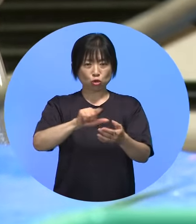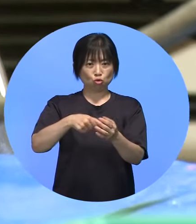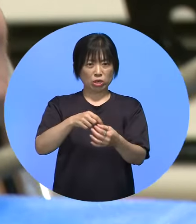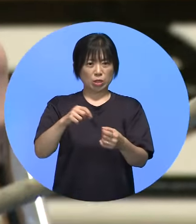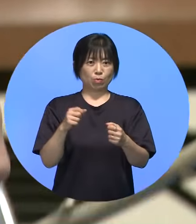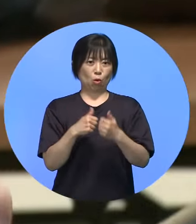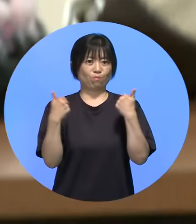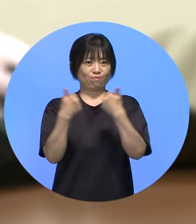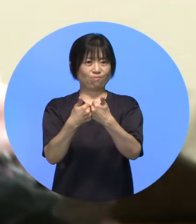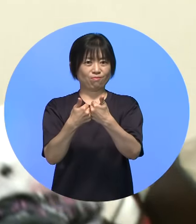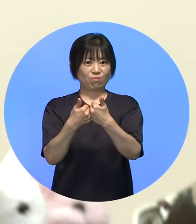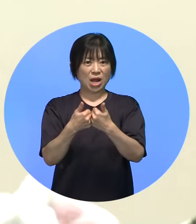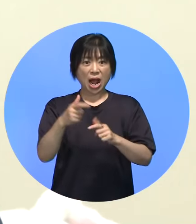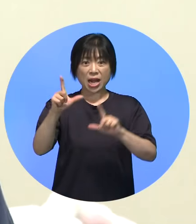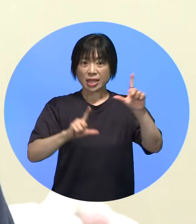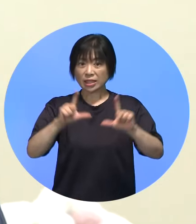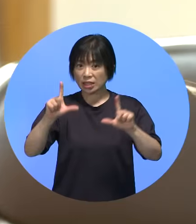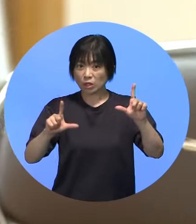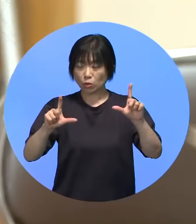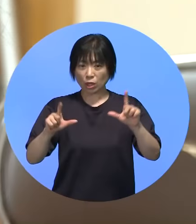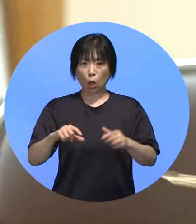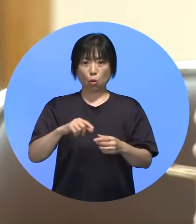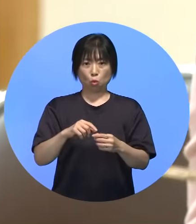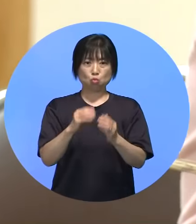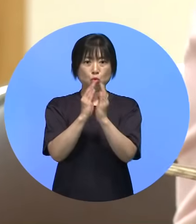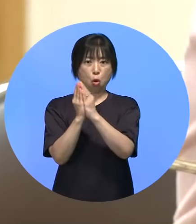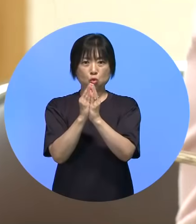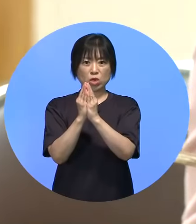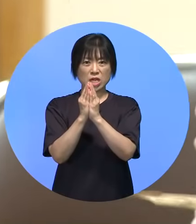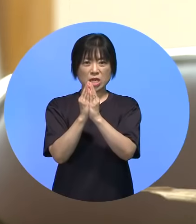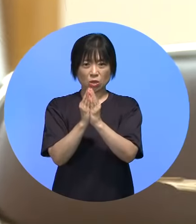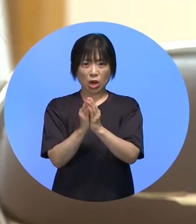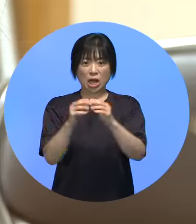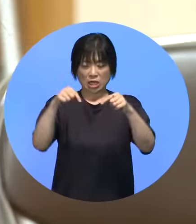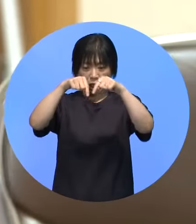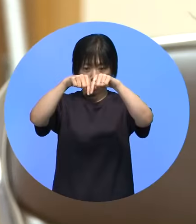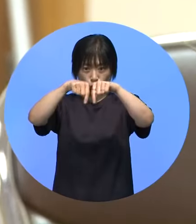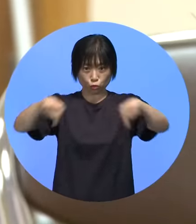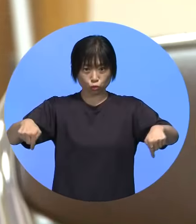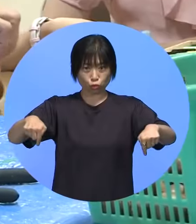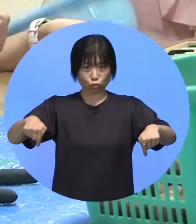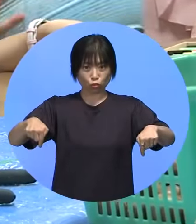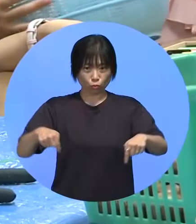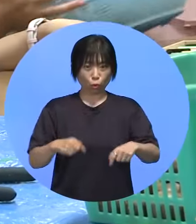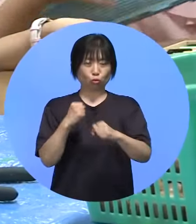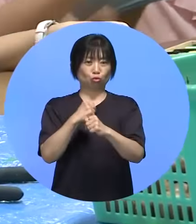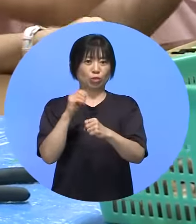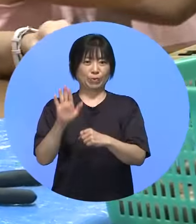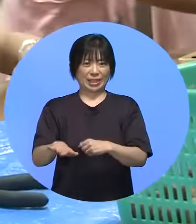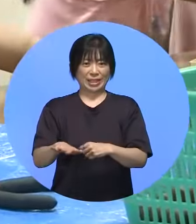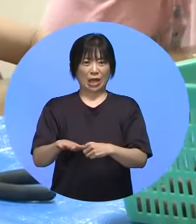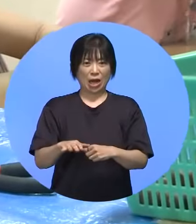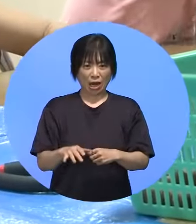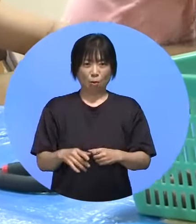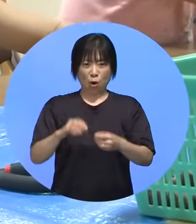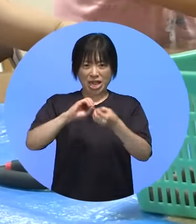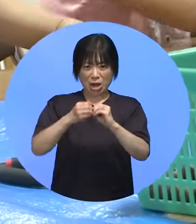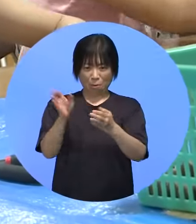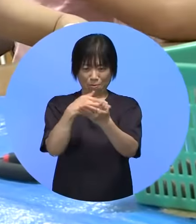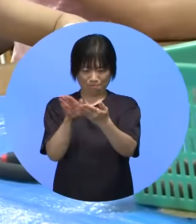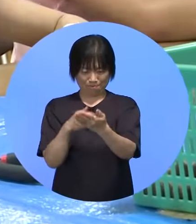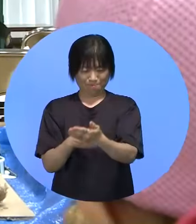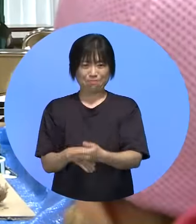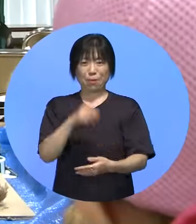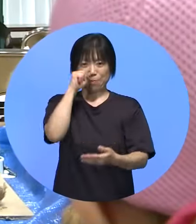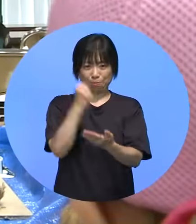挑戦形の整ったドングリを選び軸となる棒を中心に刺した後思い思いに色を塗って完成